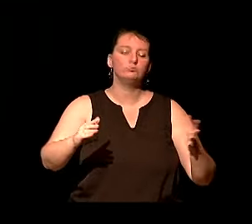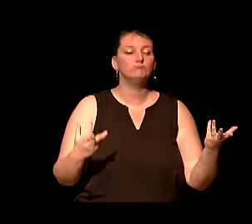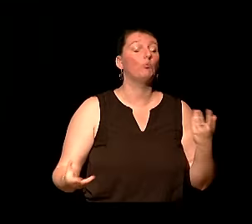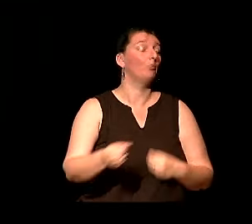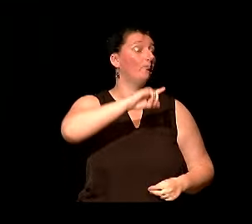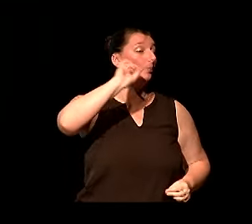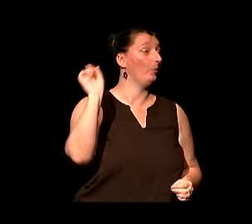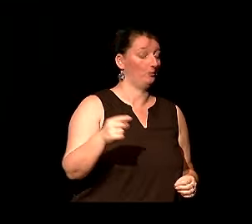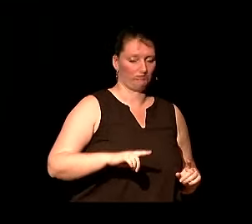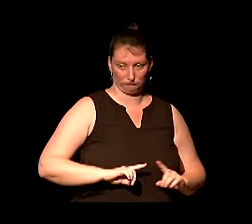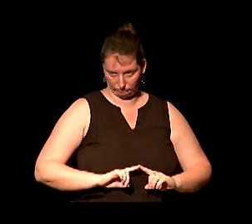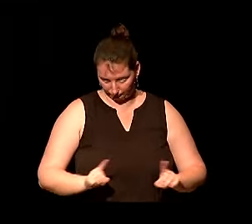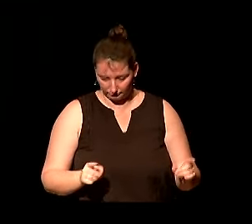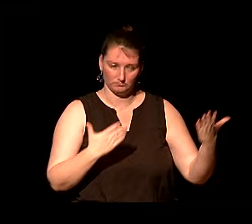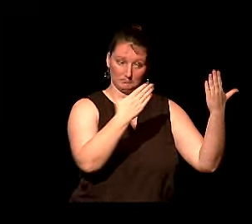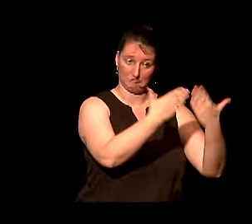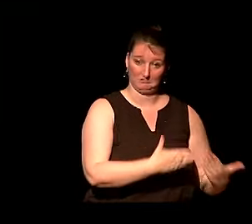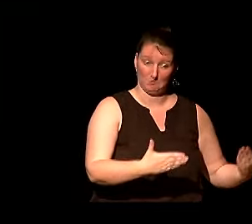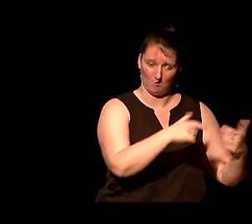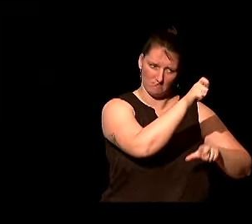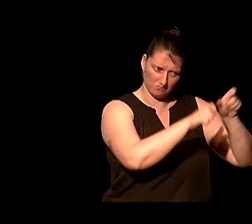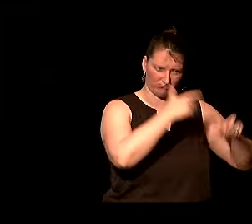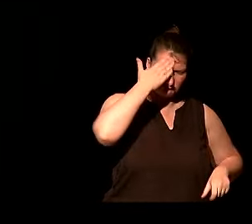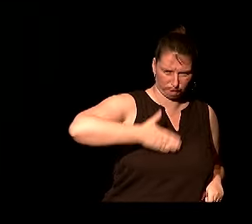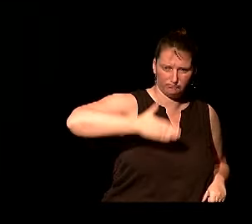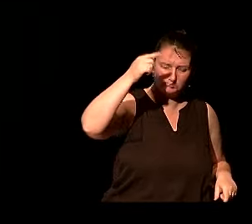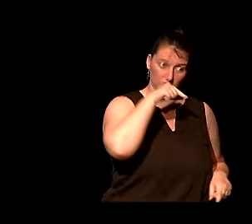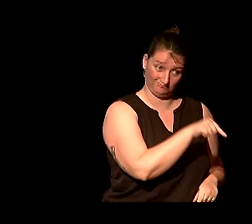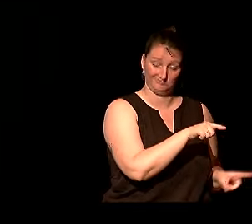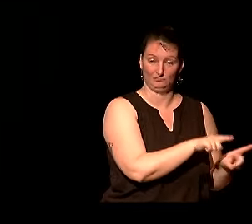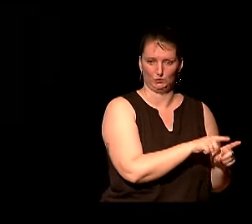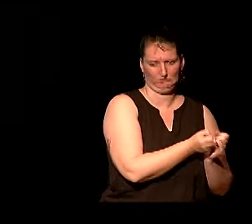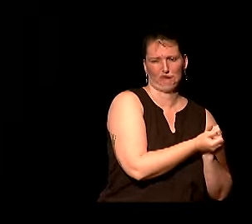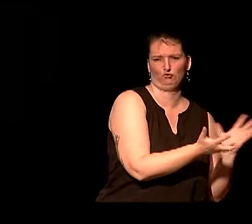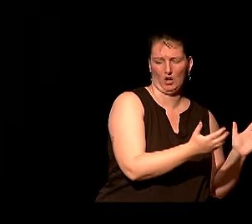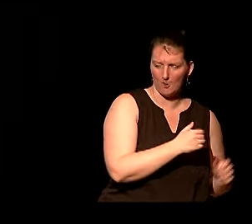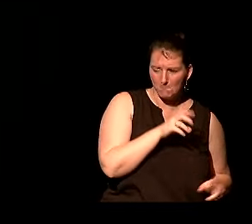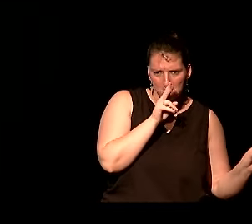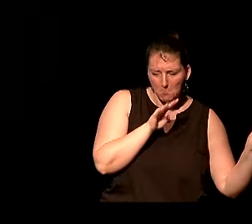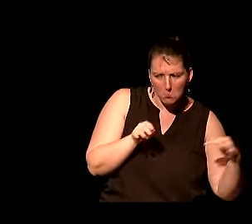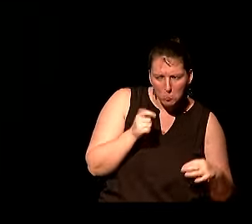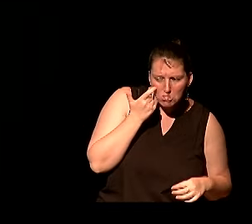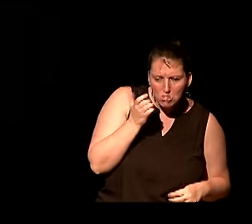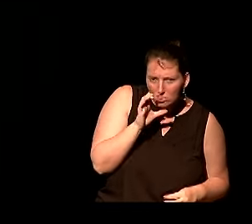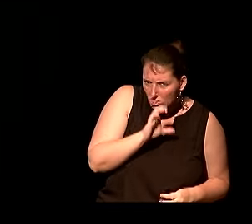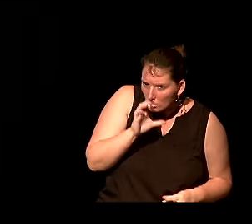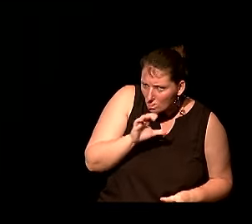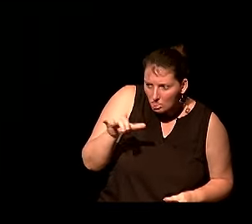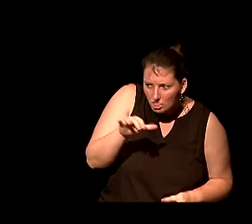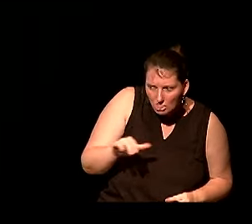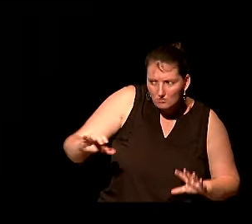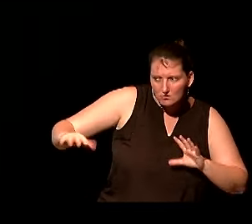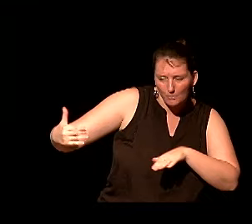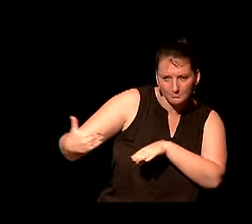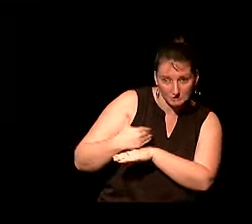cinéma, un grand nombre de personnalités vont se mettre à s'intéresser à l'impressionnisme, et notamment